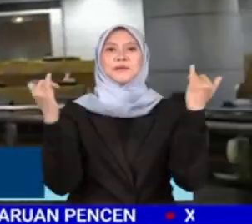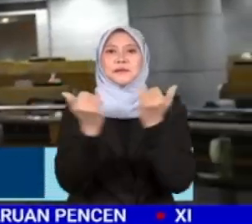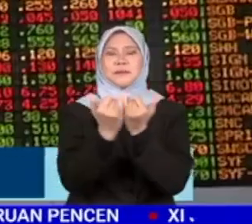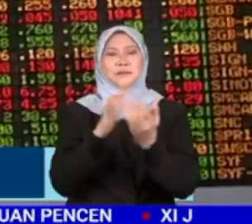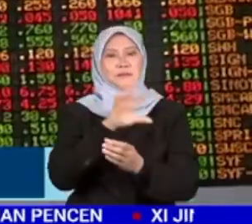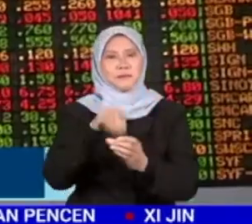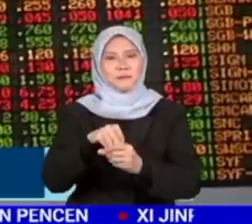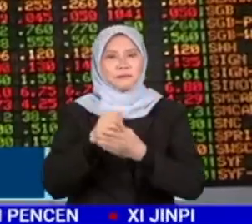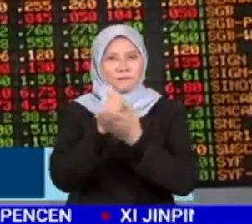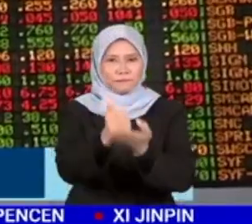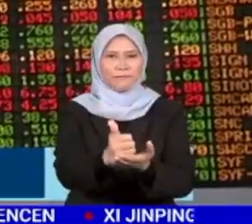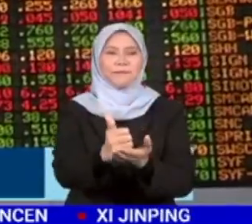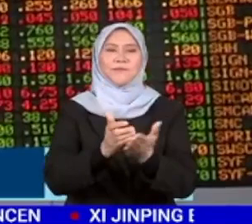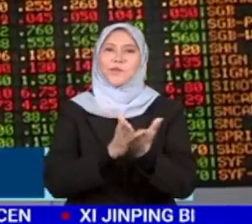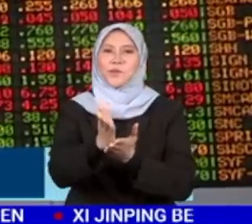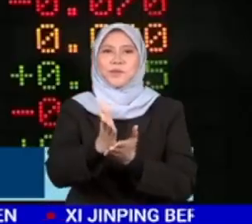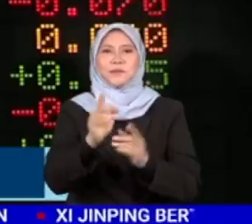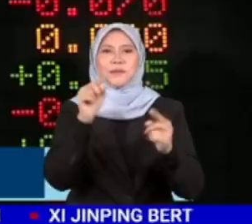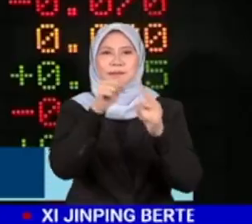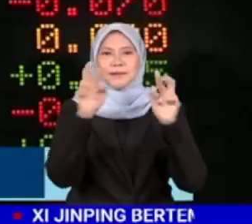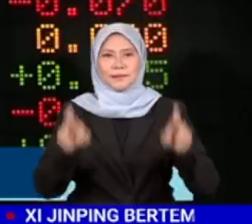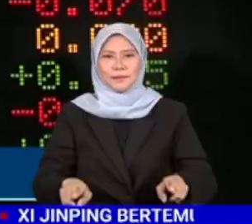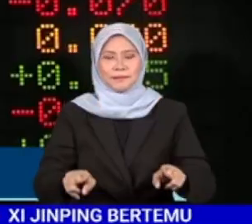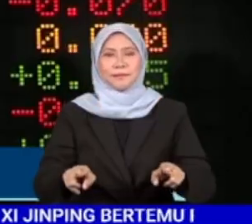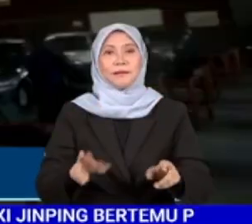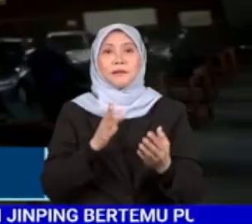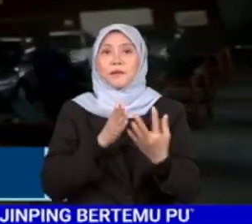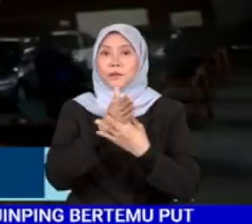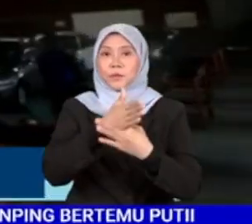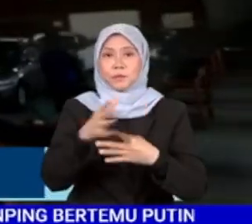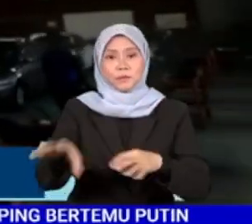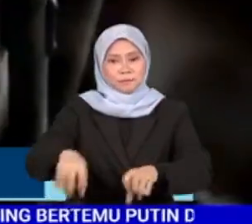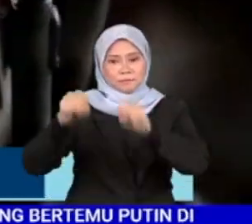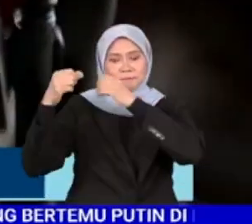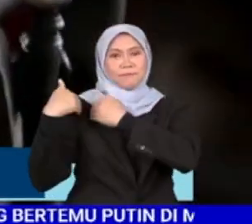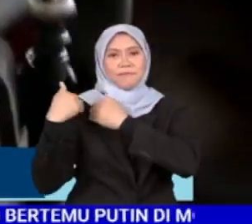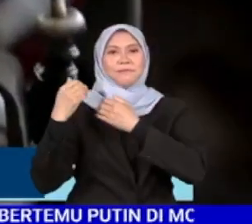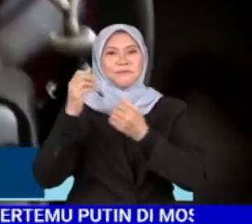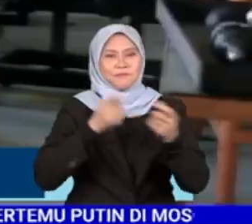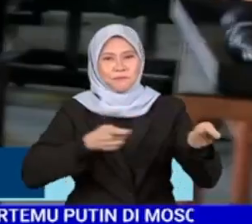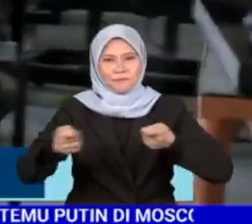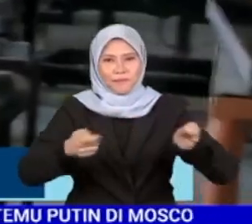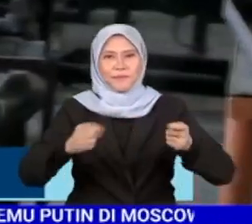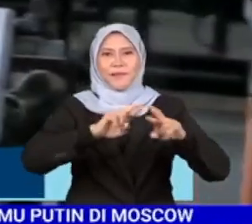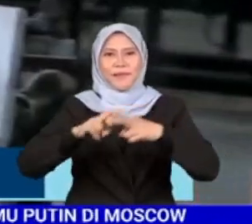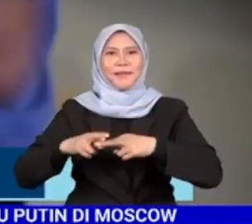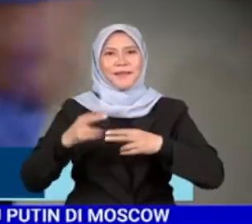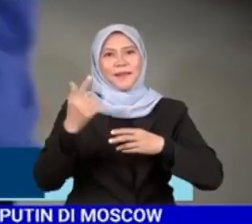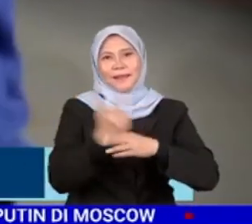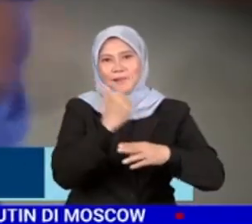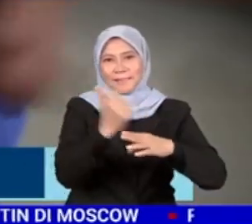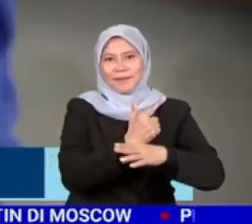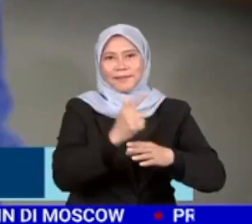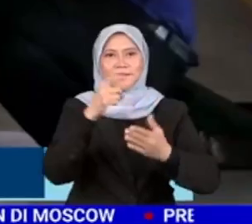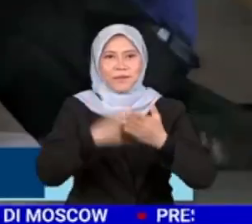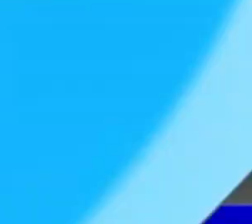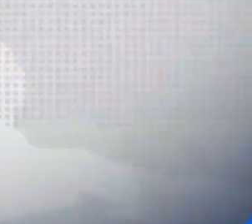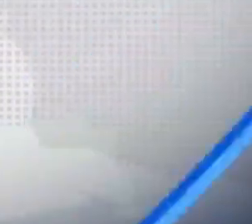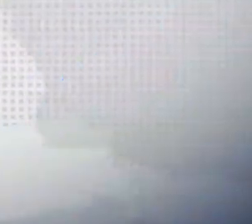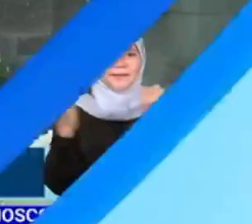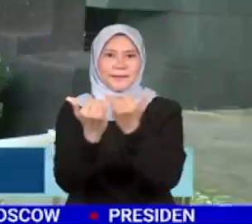terlibat membantu secara langsung kepada rakyat. Ia menerusi pengambilalihan, penyelenggaraan dan latihan menggunakan kos syarikat.